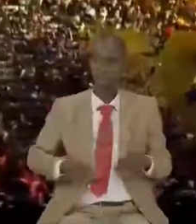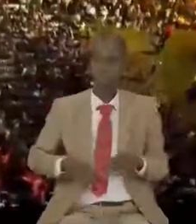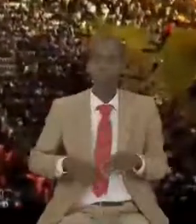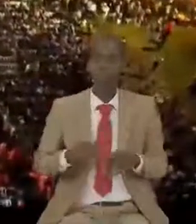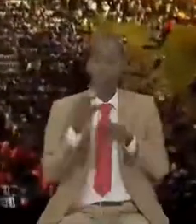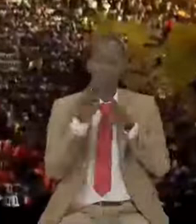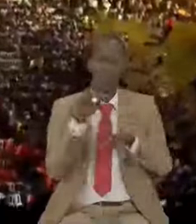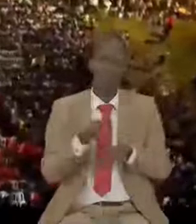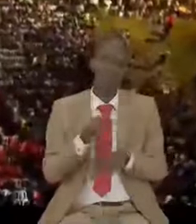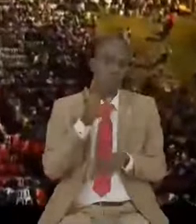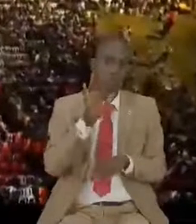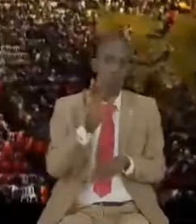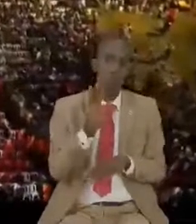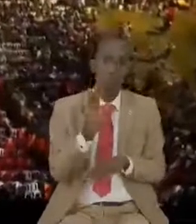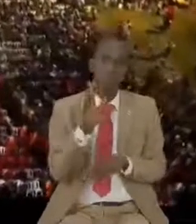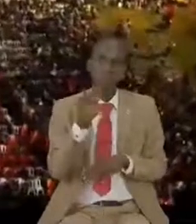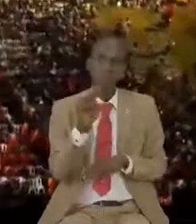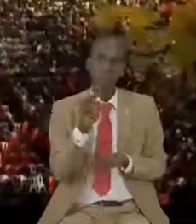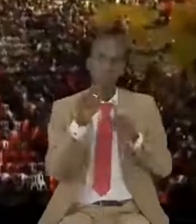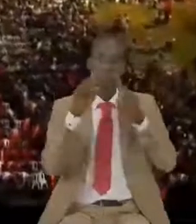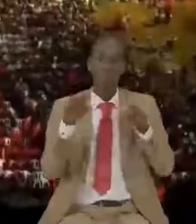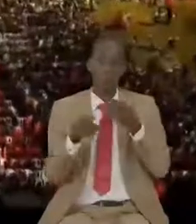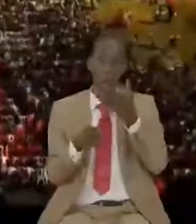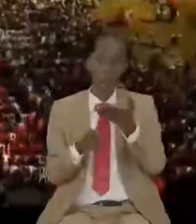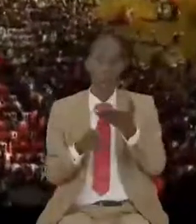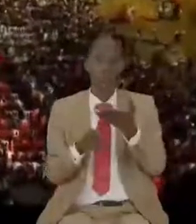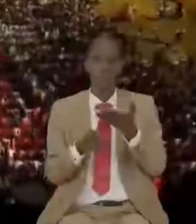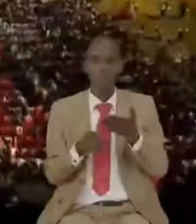Vous avez donné votre vie au Seigneur.